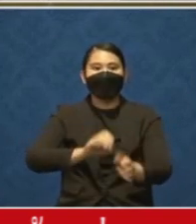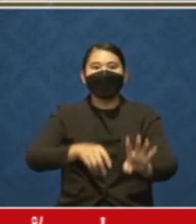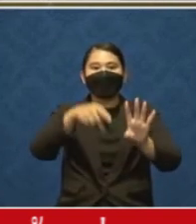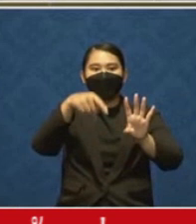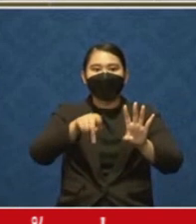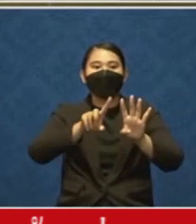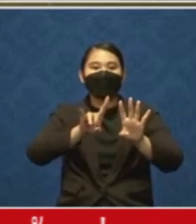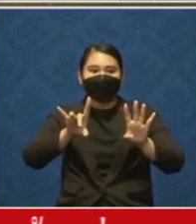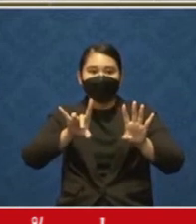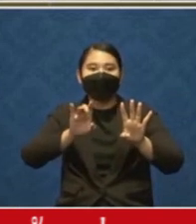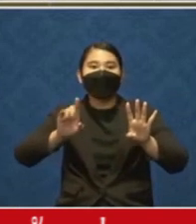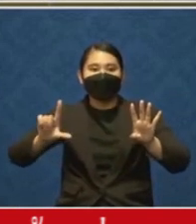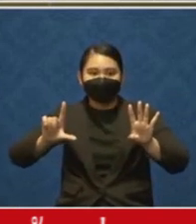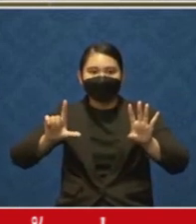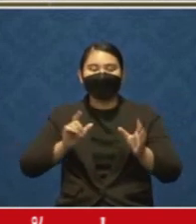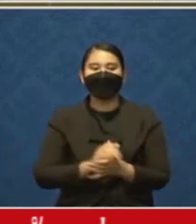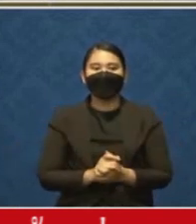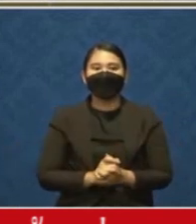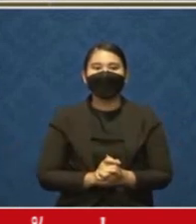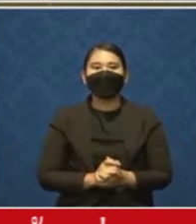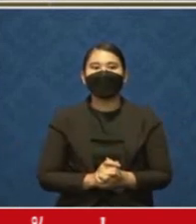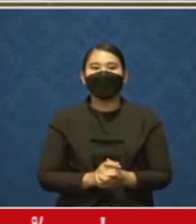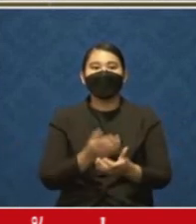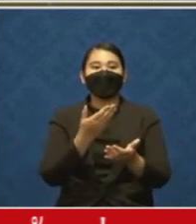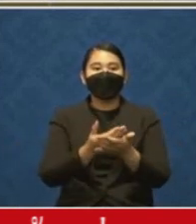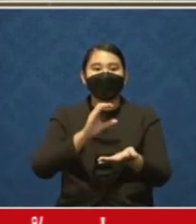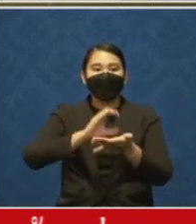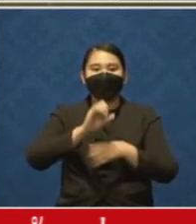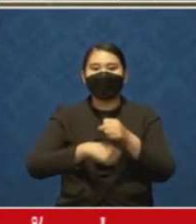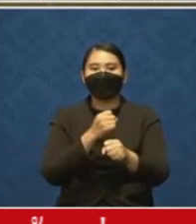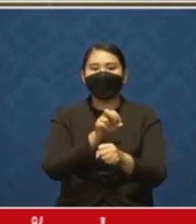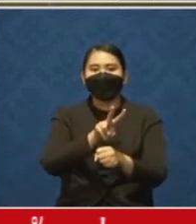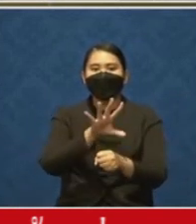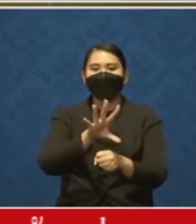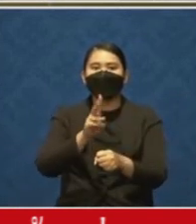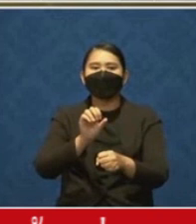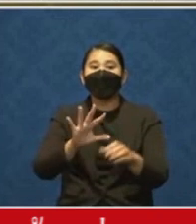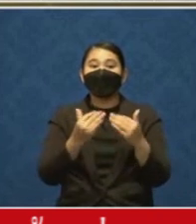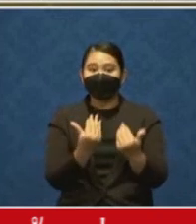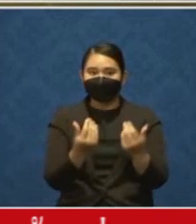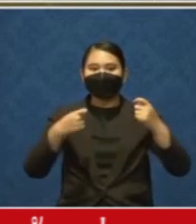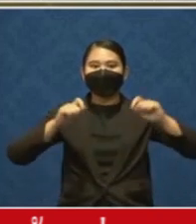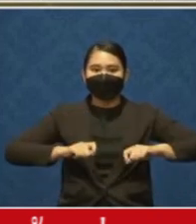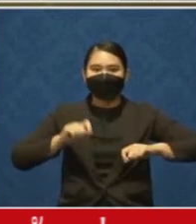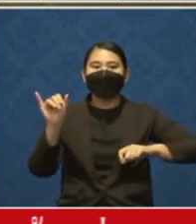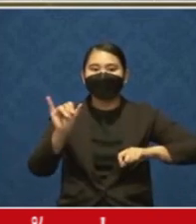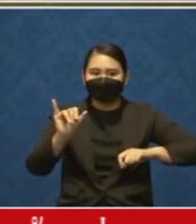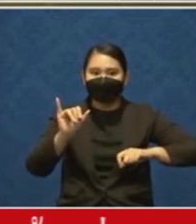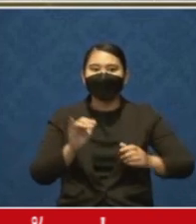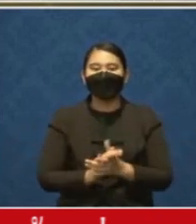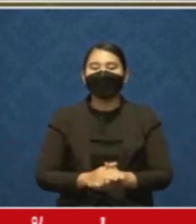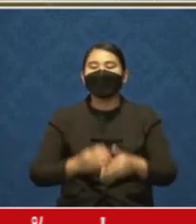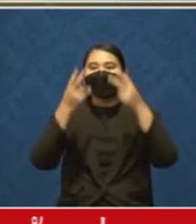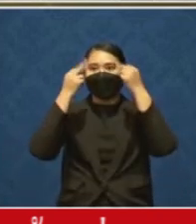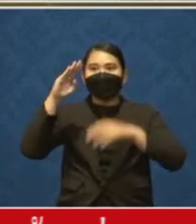4,100 ล้านของกองทัพเรือในงบประมาณปี2565ซึ่งขณะนี้ยังไม่มีการเซ็นสัญญาพลเอกประยุทธ์ท่านต้